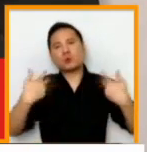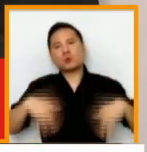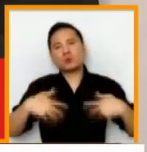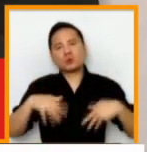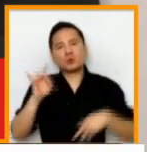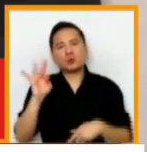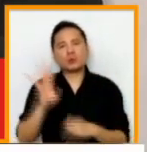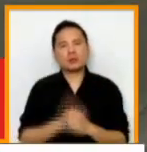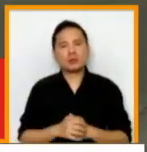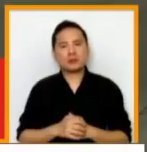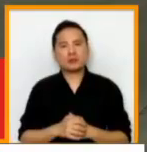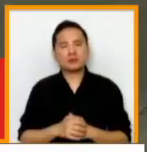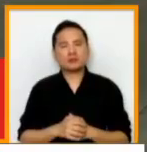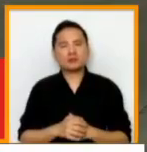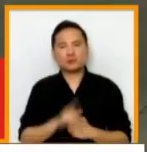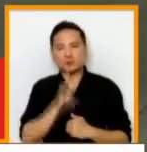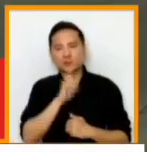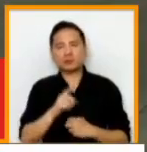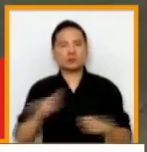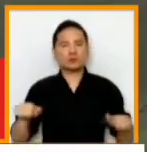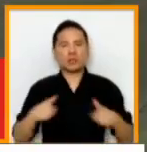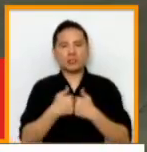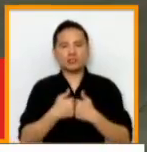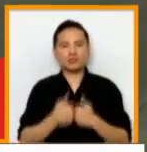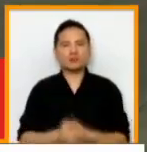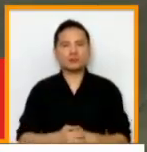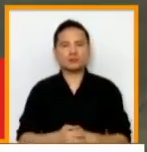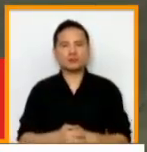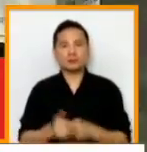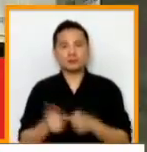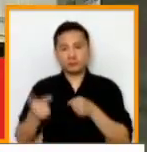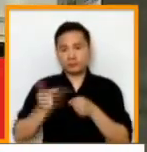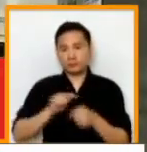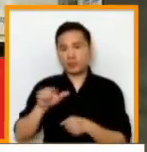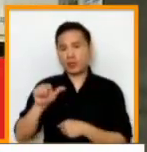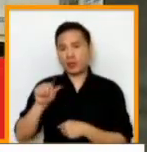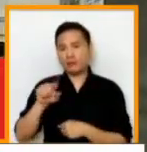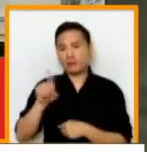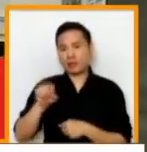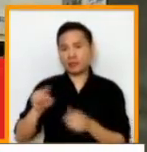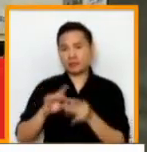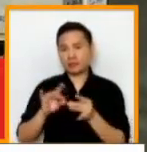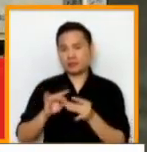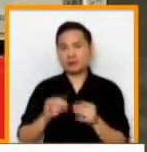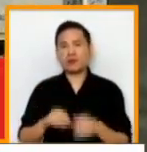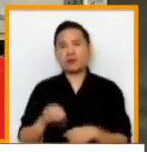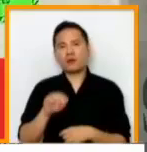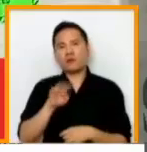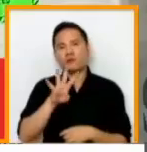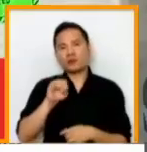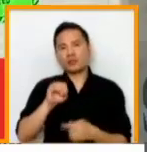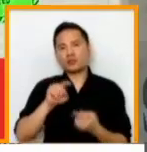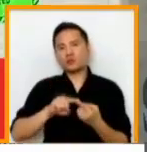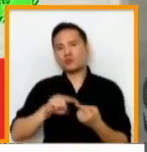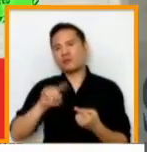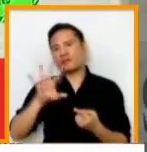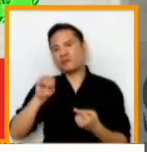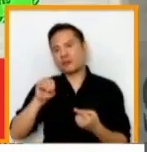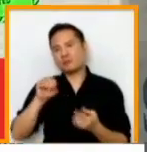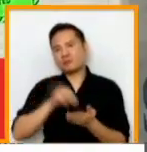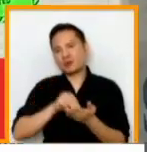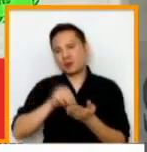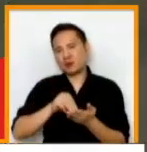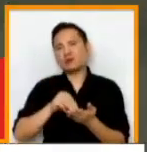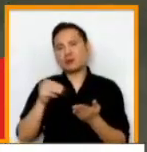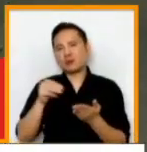very challenging. Ayon kay Galvez, nasa 40 to 50 million doses pa ang inaasang matatanggap ng bansa bago matapos